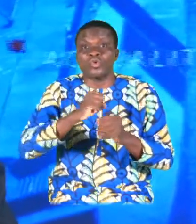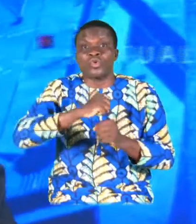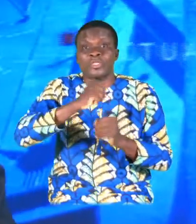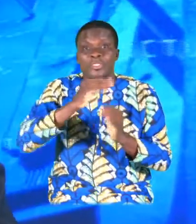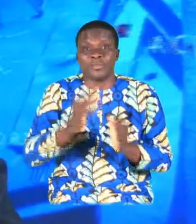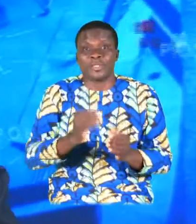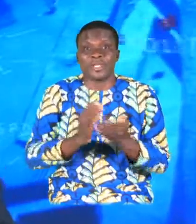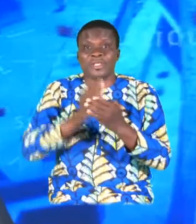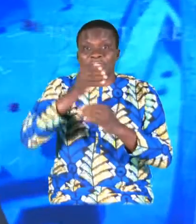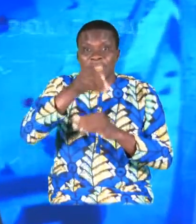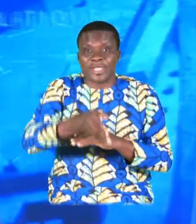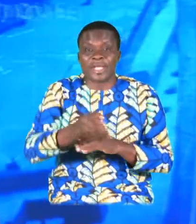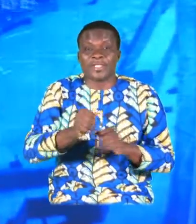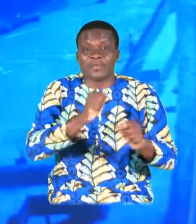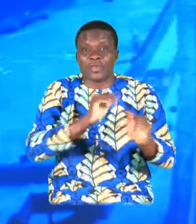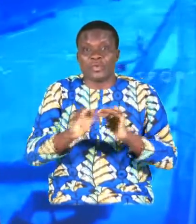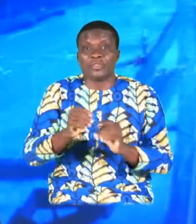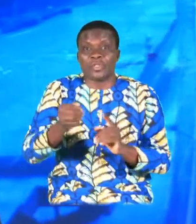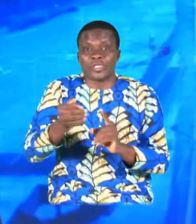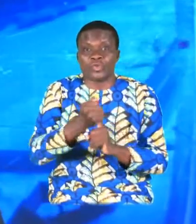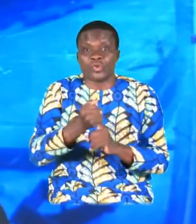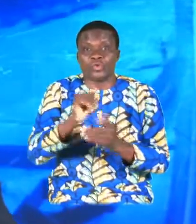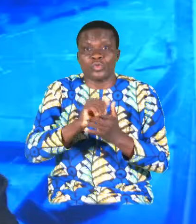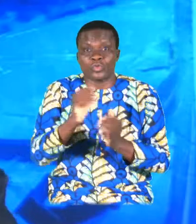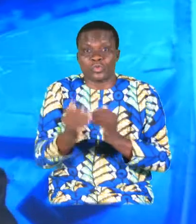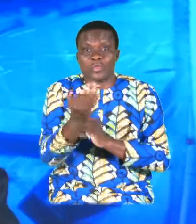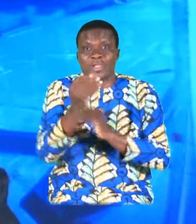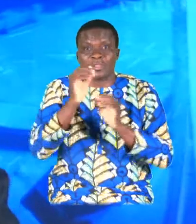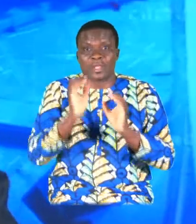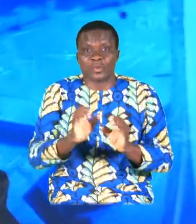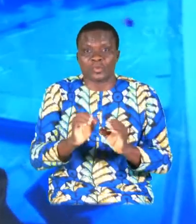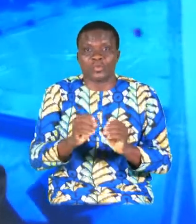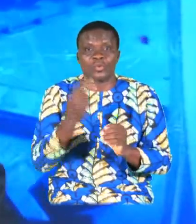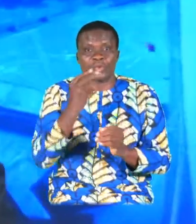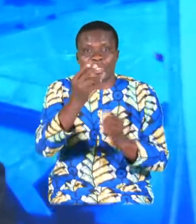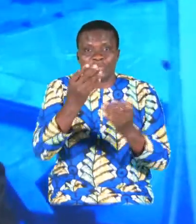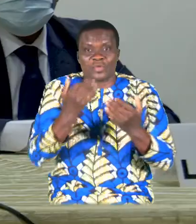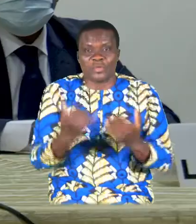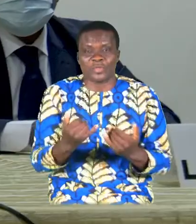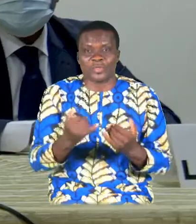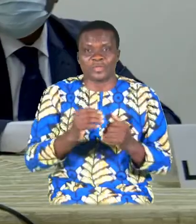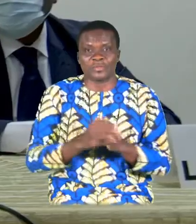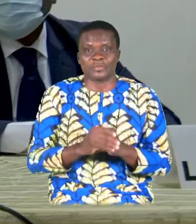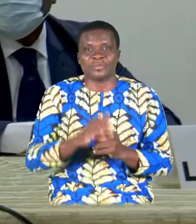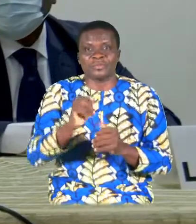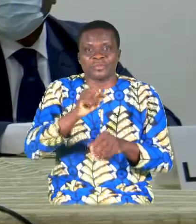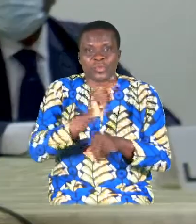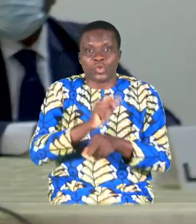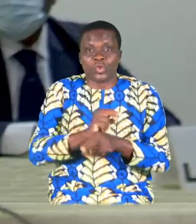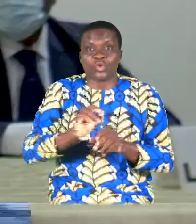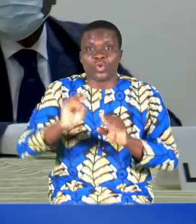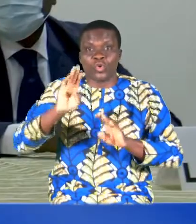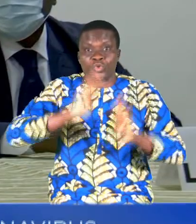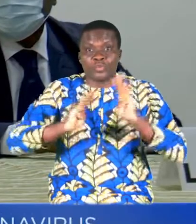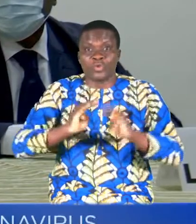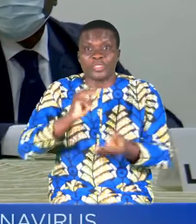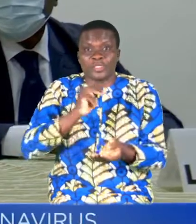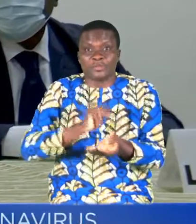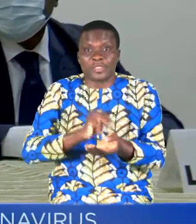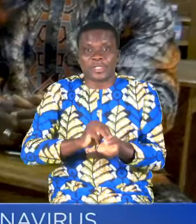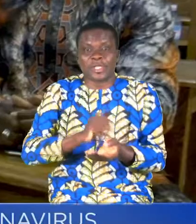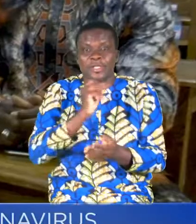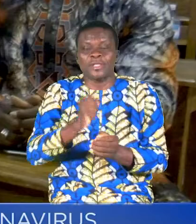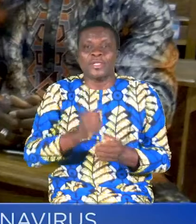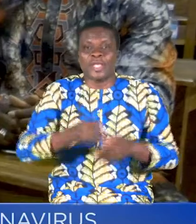C'est à travers une activité tenue ce matin à Cotonou. Christelle Tongolo. Le rôle du biologiste médical est